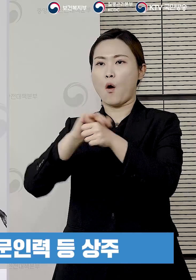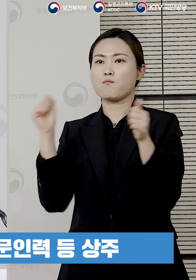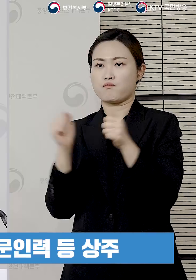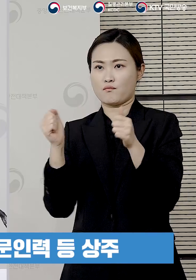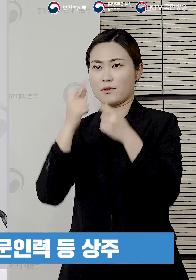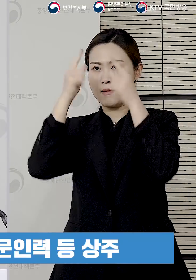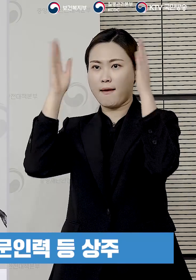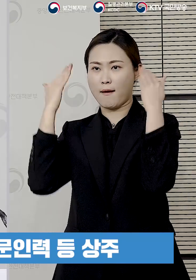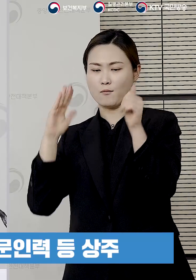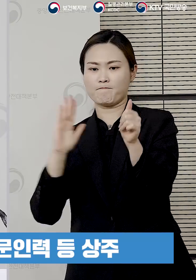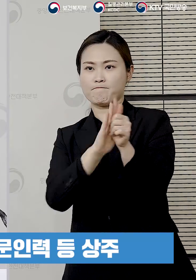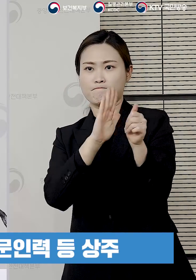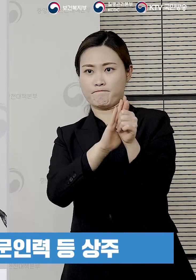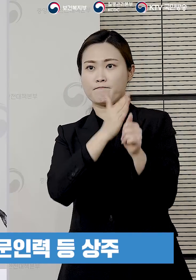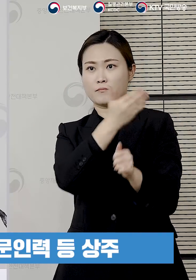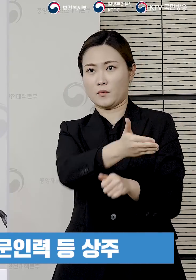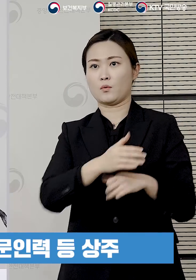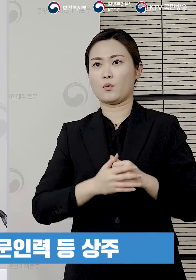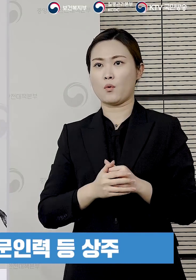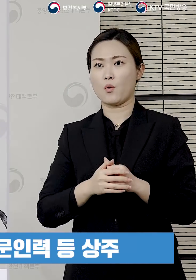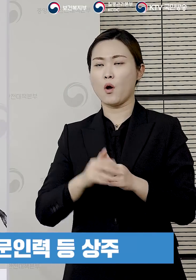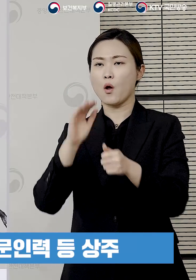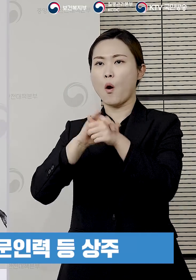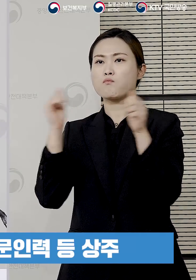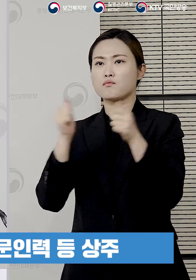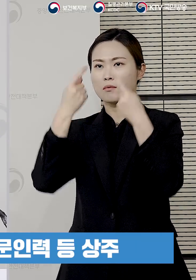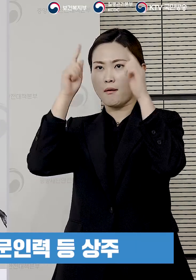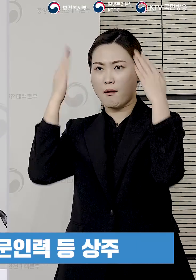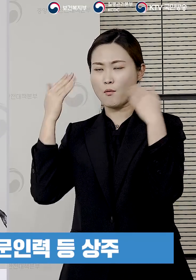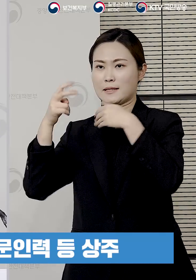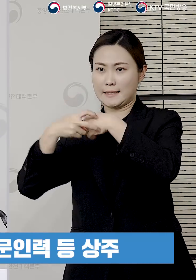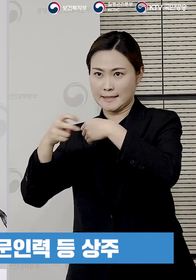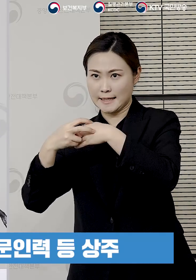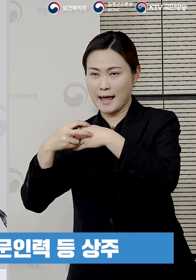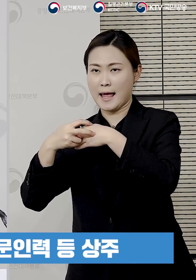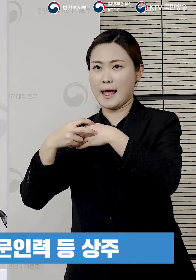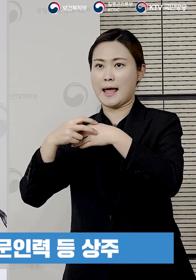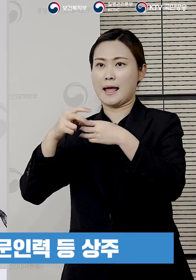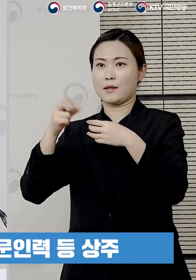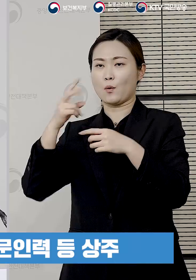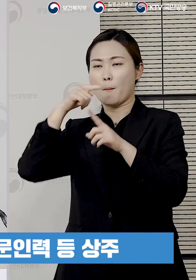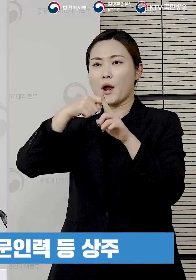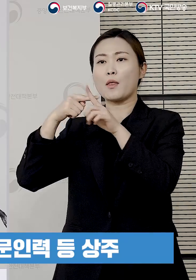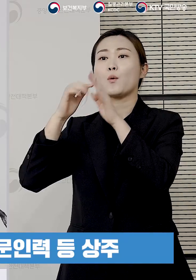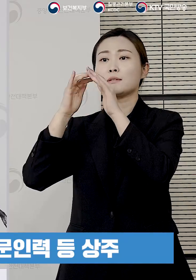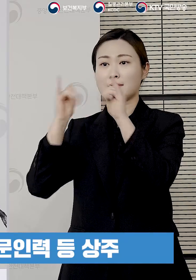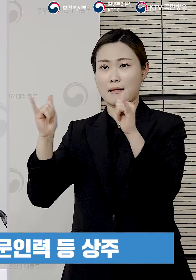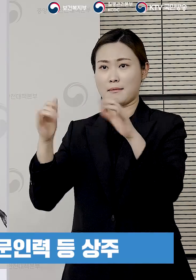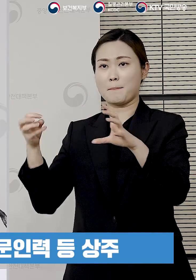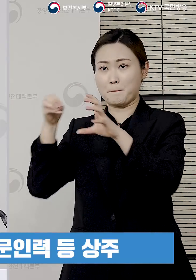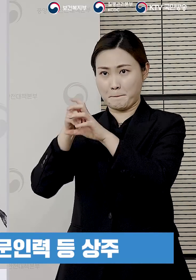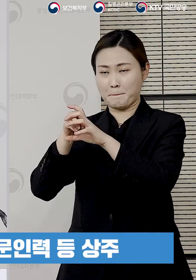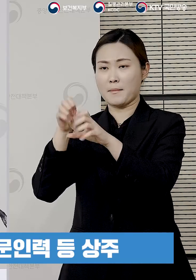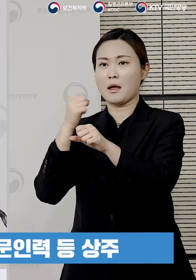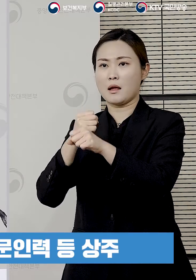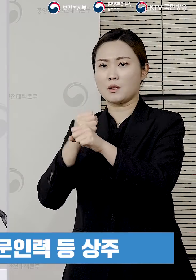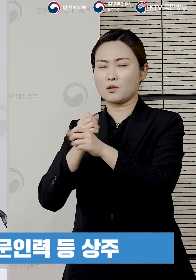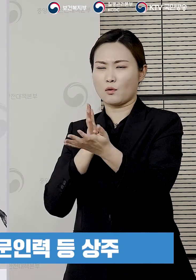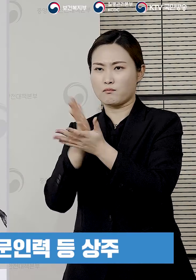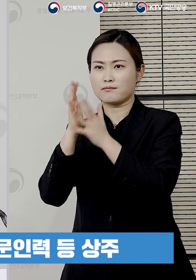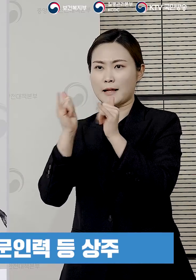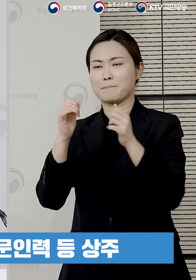가능하며 경북대학병원이 의료적 지원을 뒷받침하게 되고 경북대병원 의사와 공보의, 감염 전문